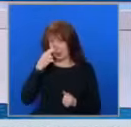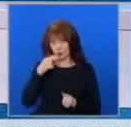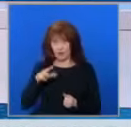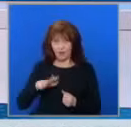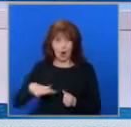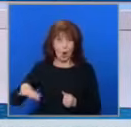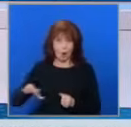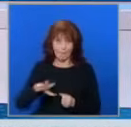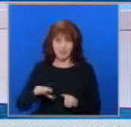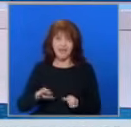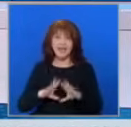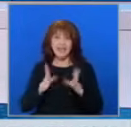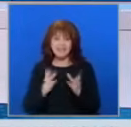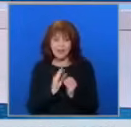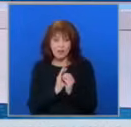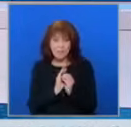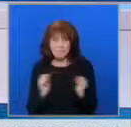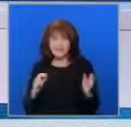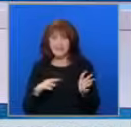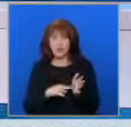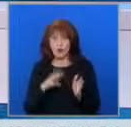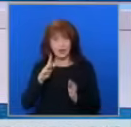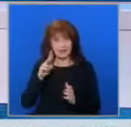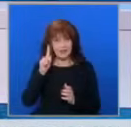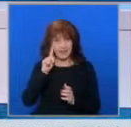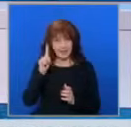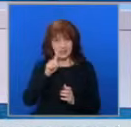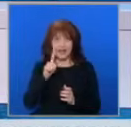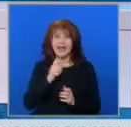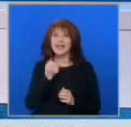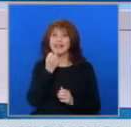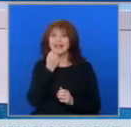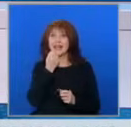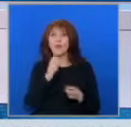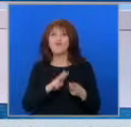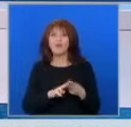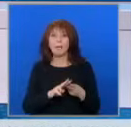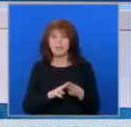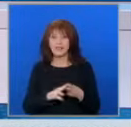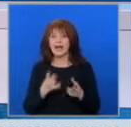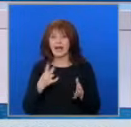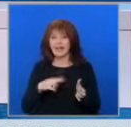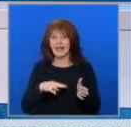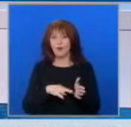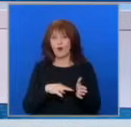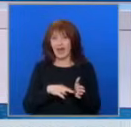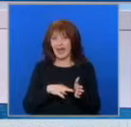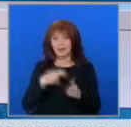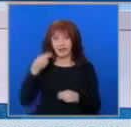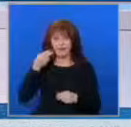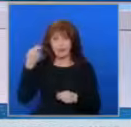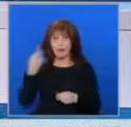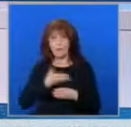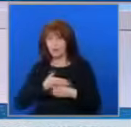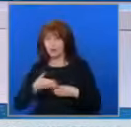област. Изцяло без ток вече трети ден е село Върбица, където електроразпределителното дружество продължава